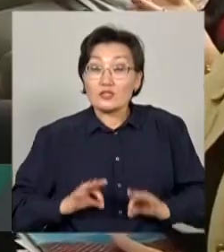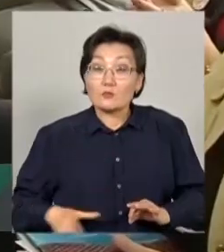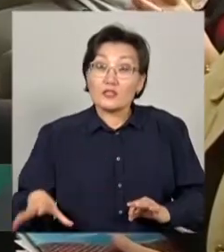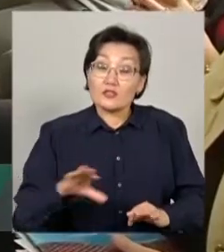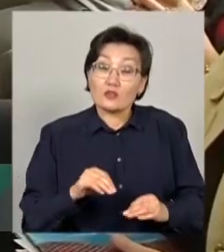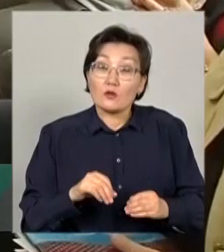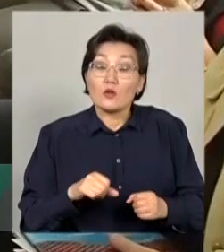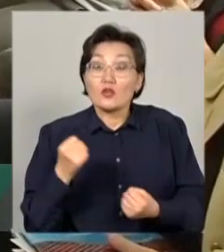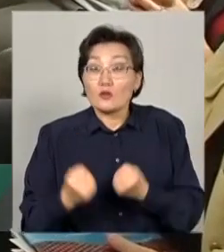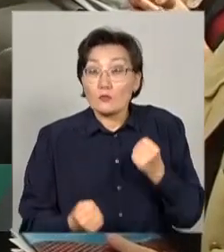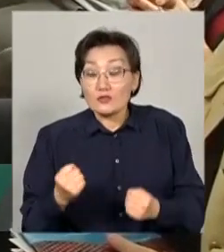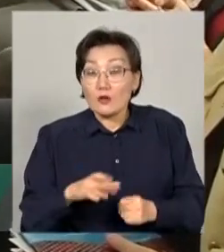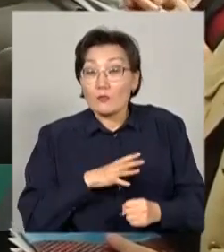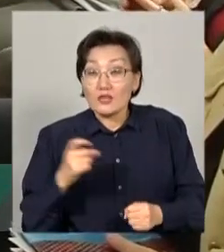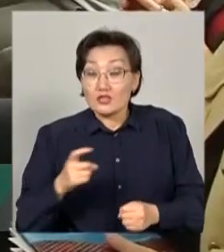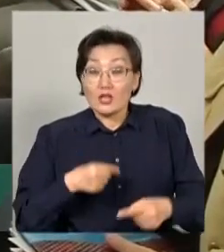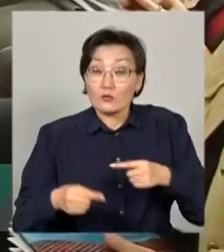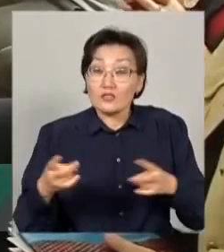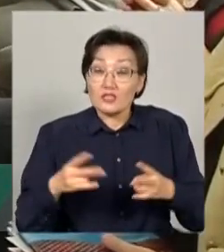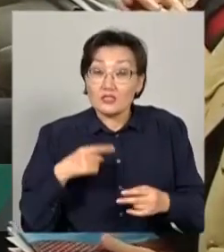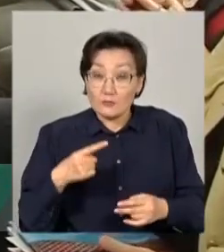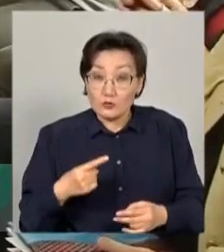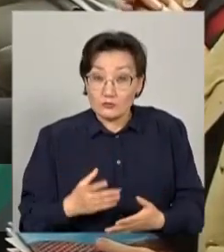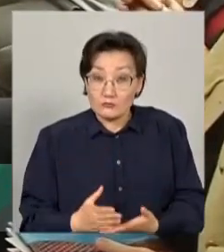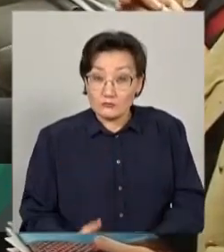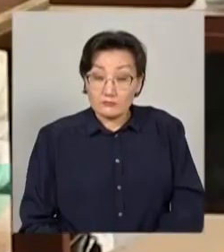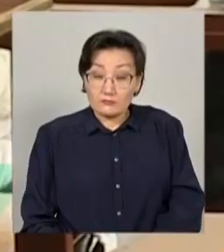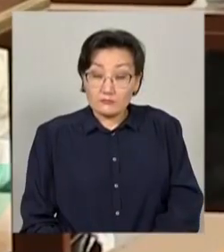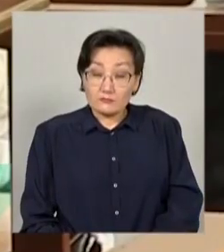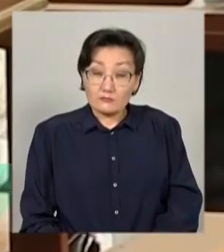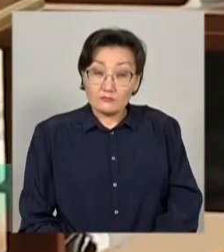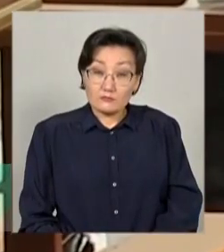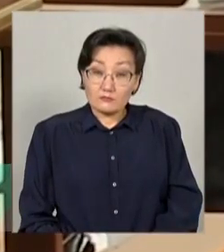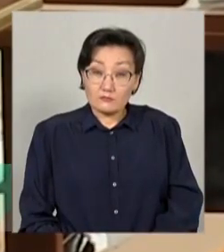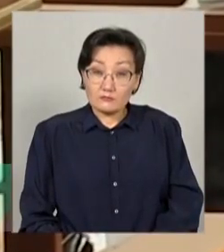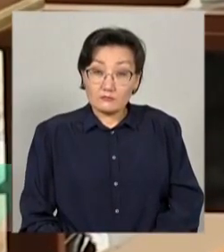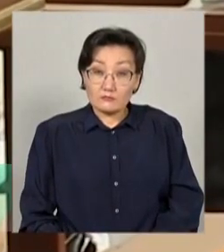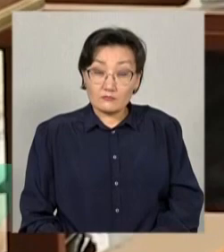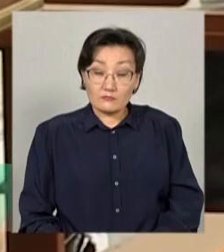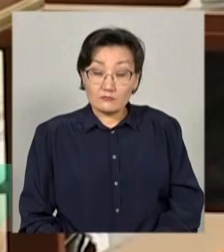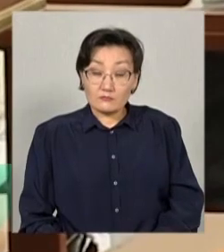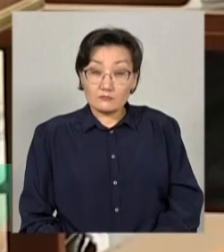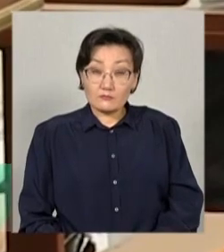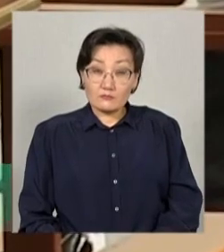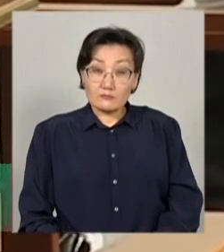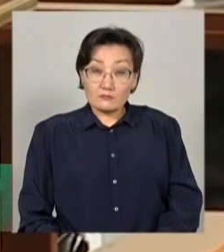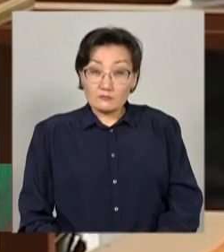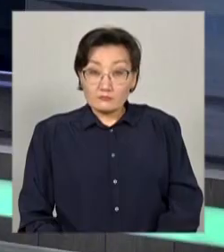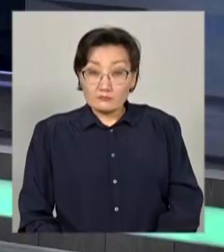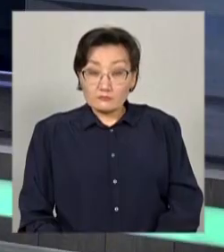барлық мүлік бұрынғы иелеріне қайтарылуы керек деп отыр. Райгүл Еншібай, Жомарт Құдайбергенов, Алматы телеарнасы,